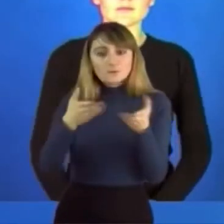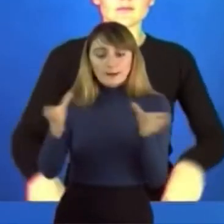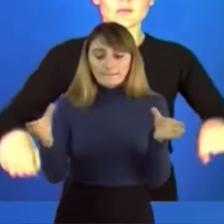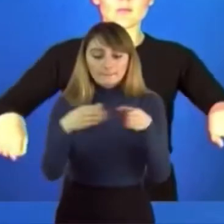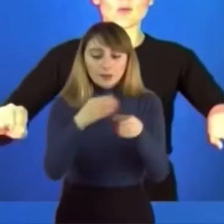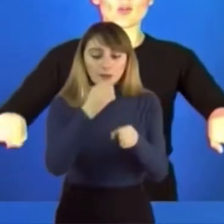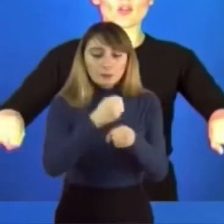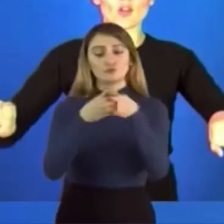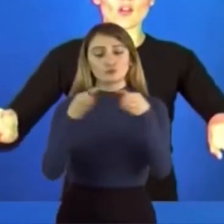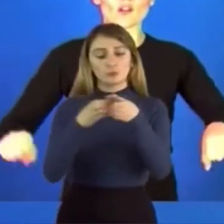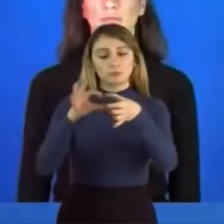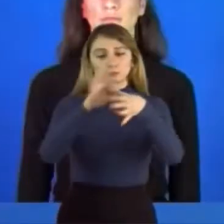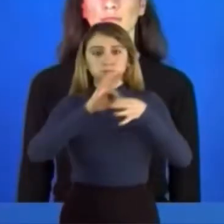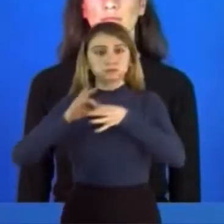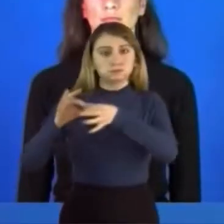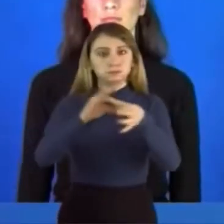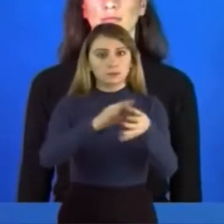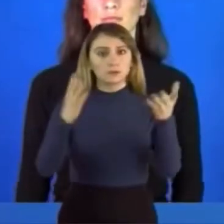të shenjave.